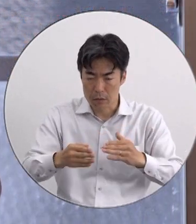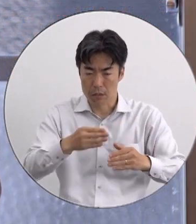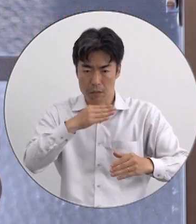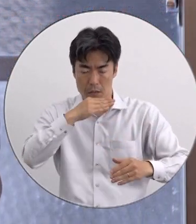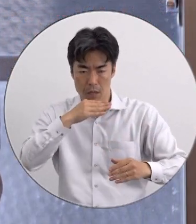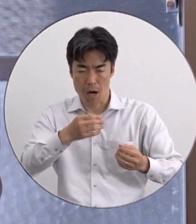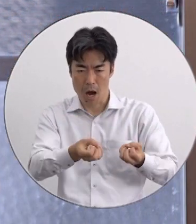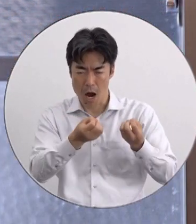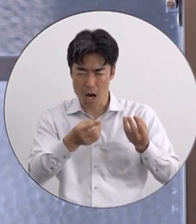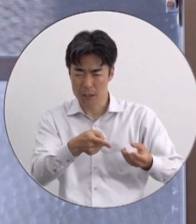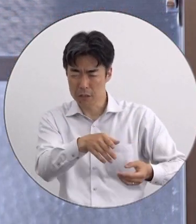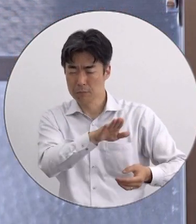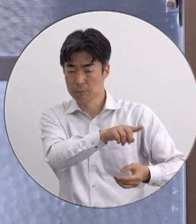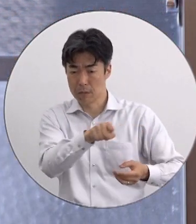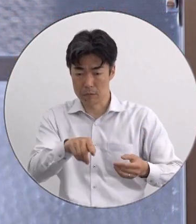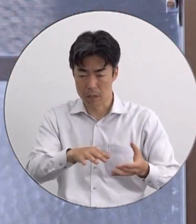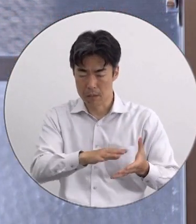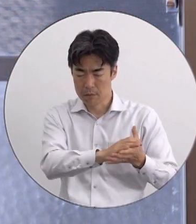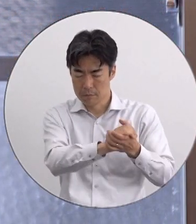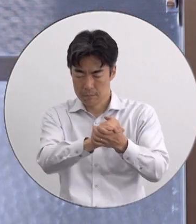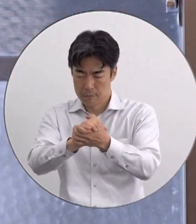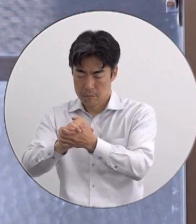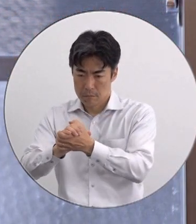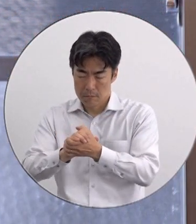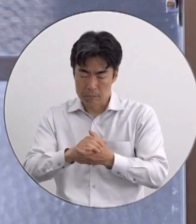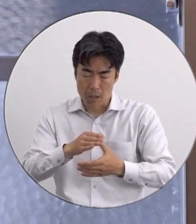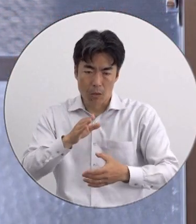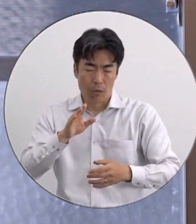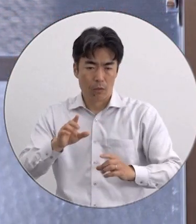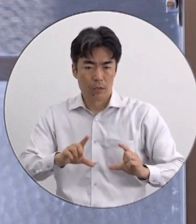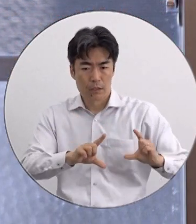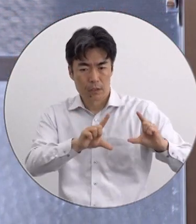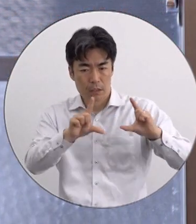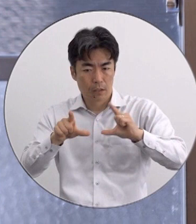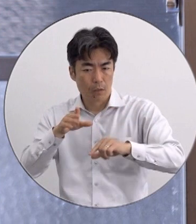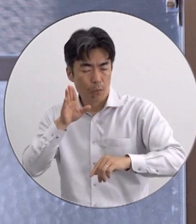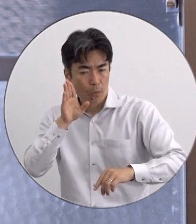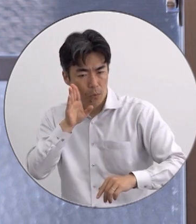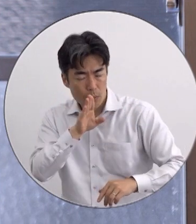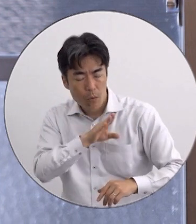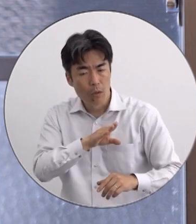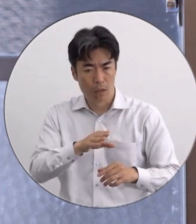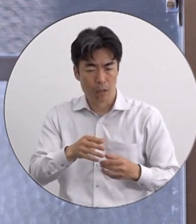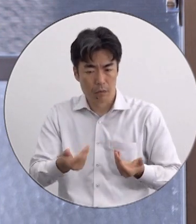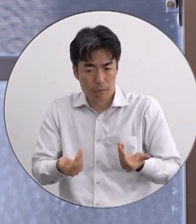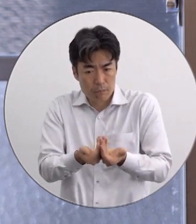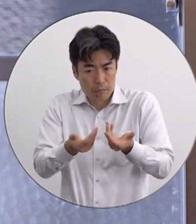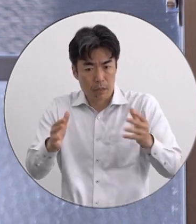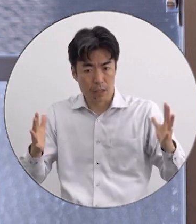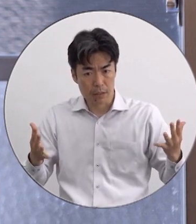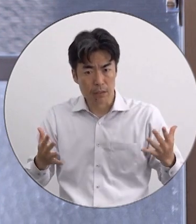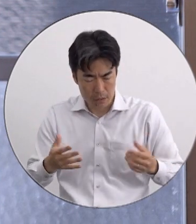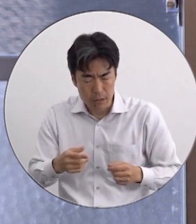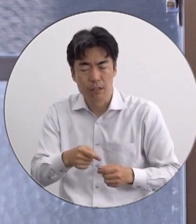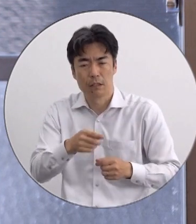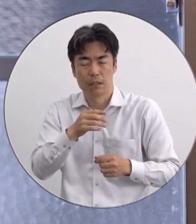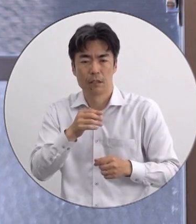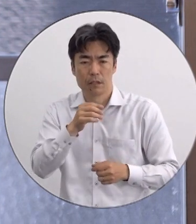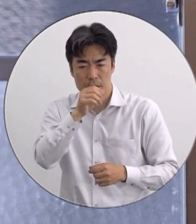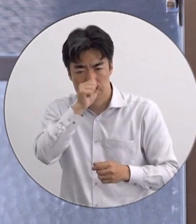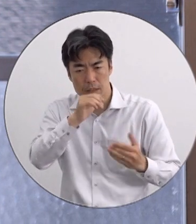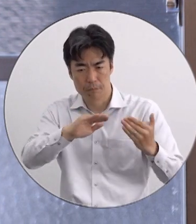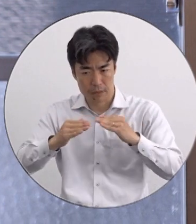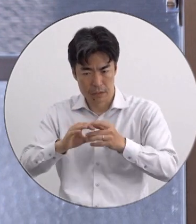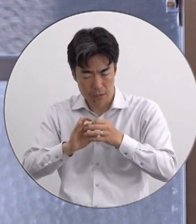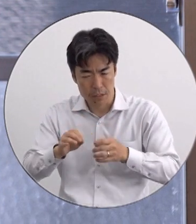文化が、うまく溶け合って融合されたすごくいい住みやすい街なので、皆さんでその街を好きになってほ